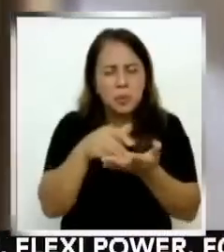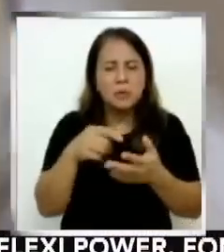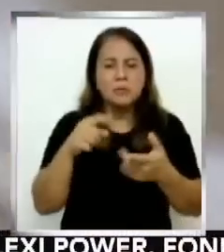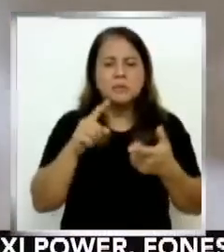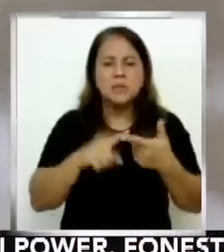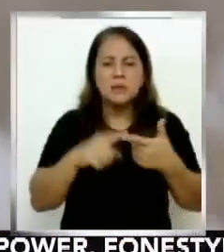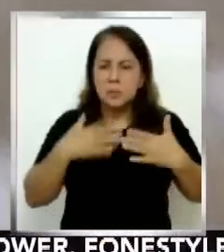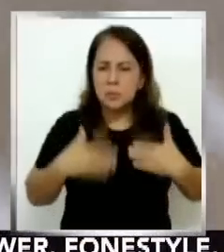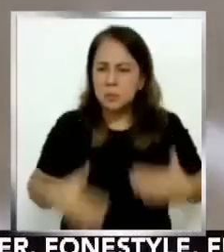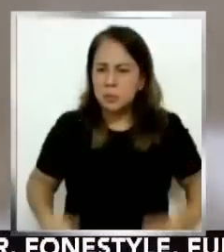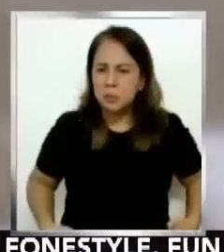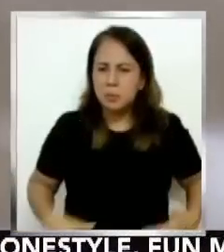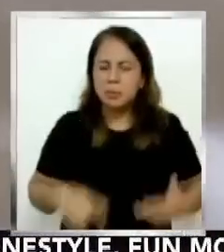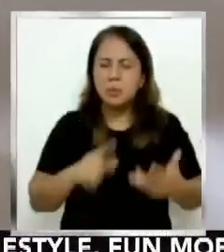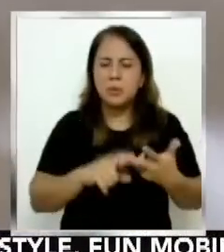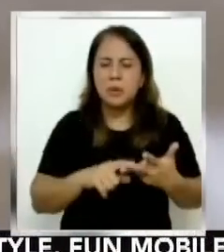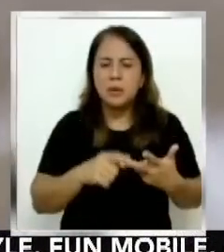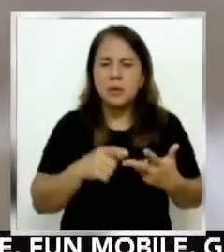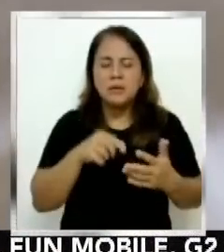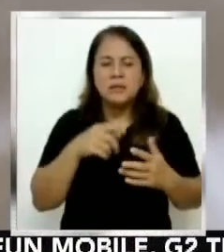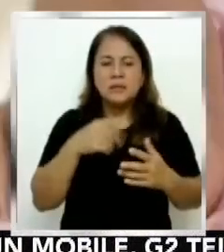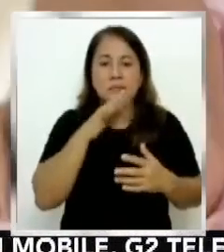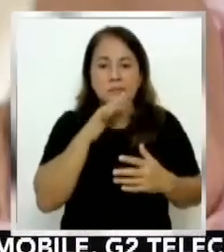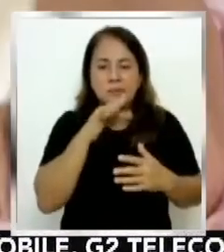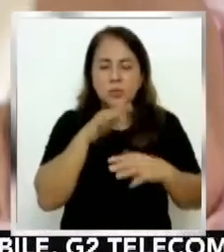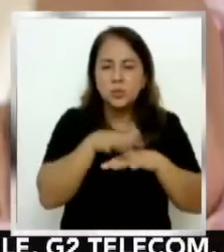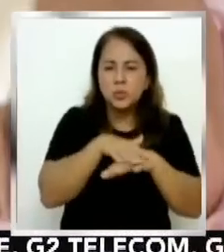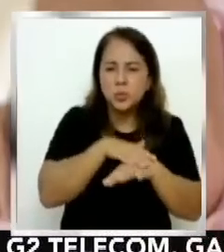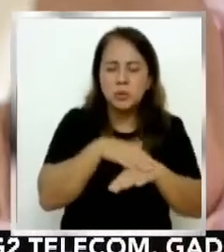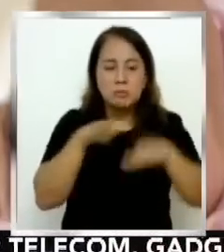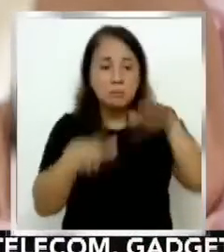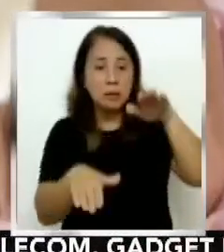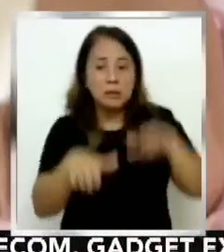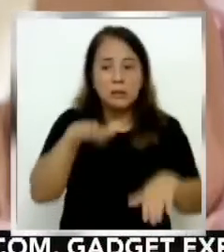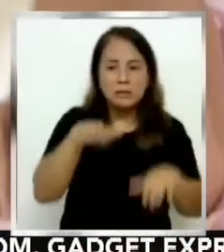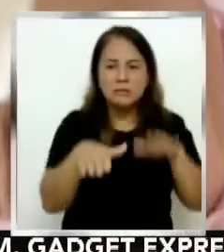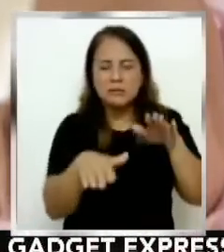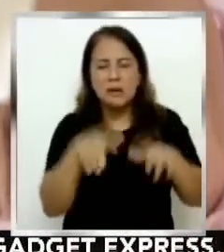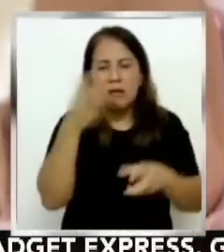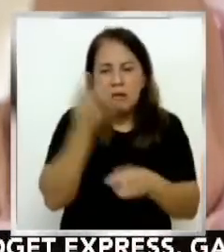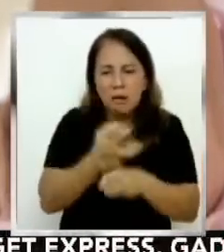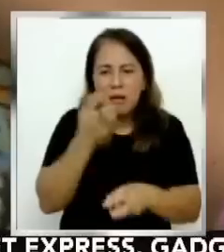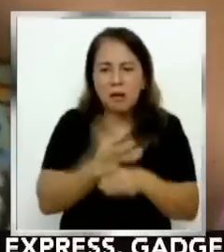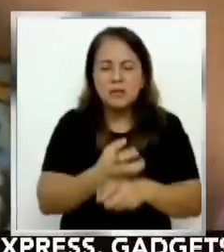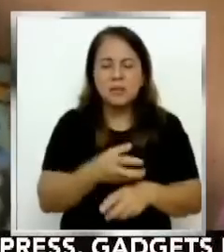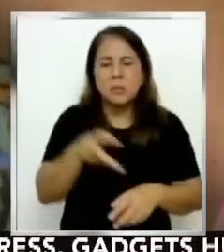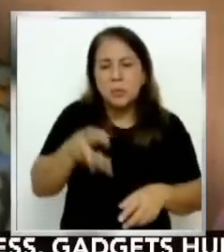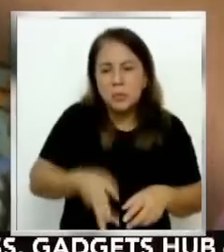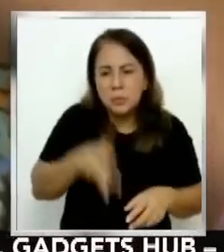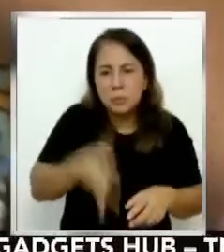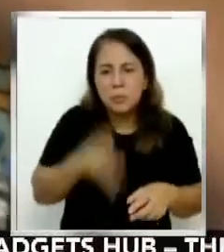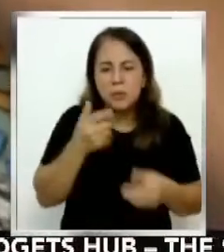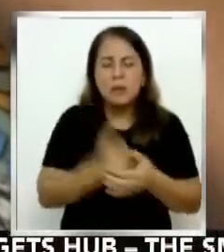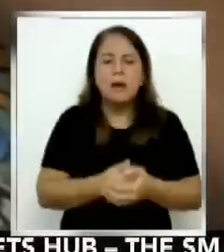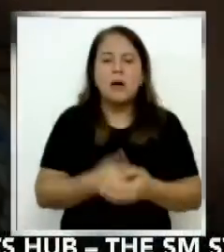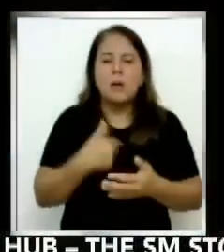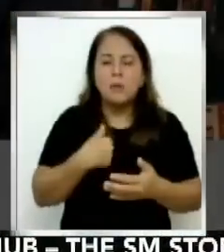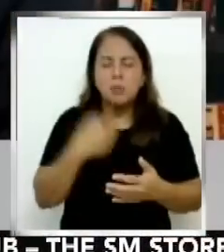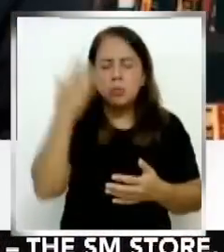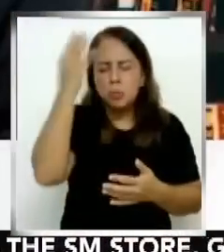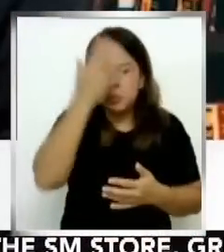slurred speech, hirap sa pagbalanse o paglalakad, problema sa paningin, bigla ang panghihina o pagkahilo, at